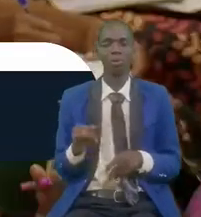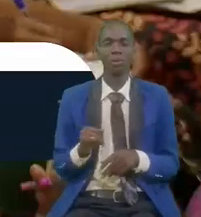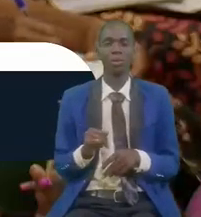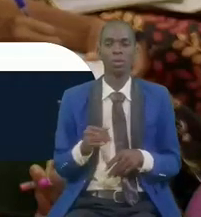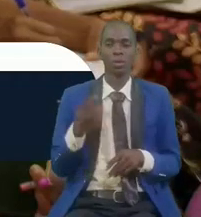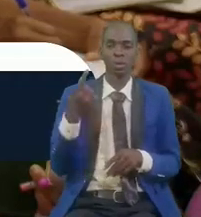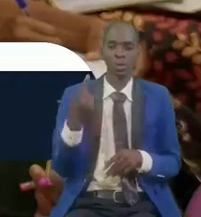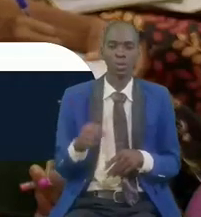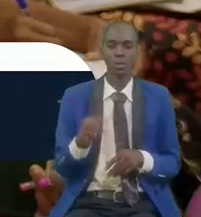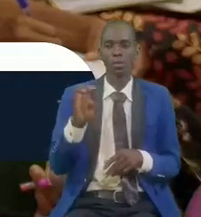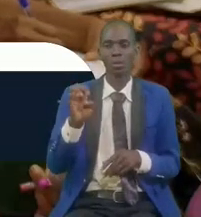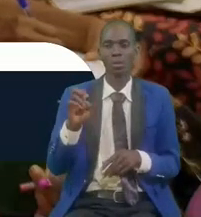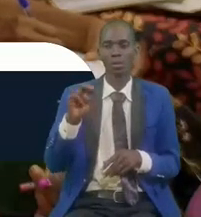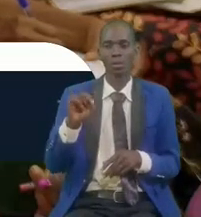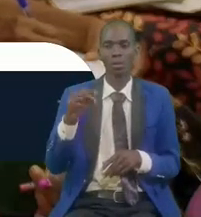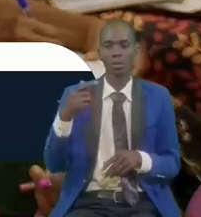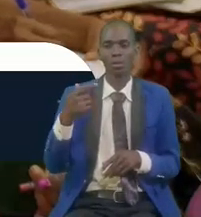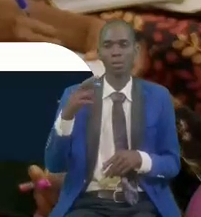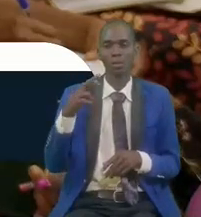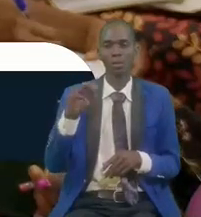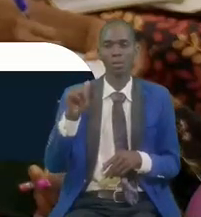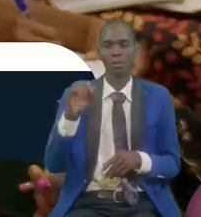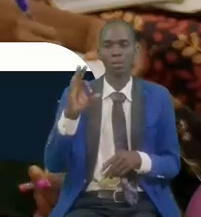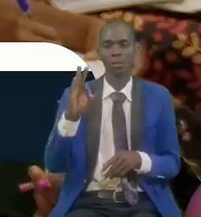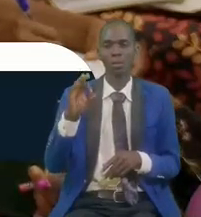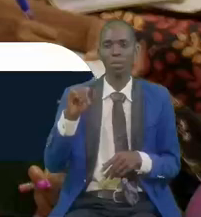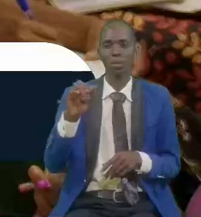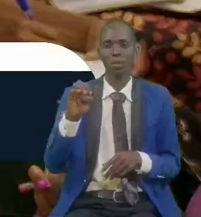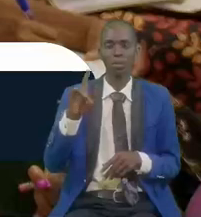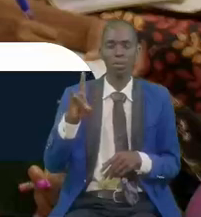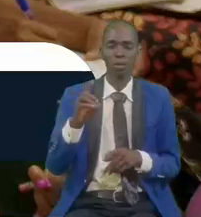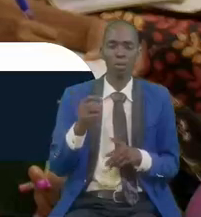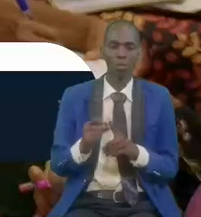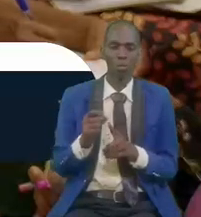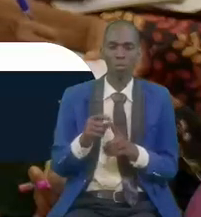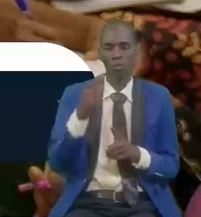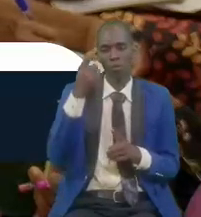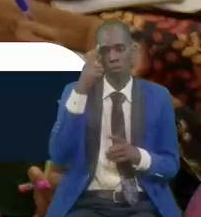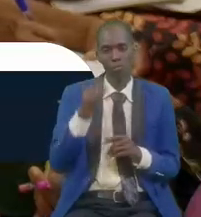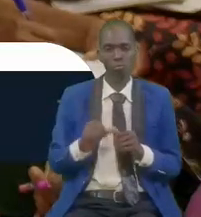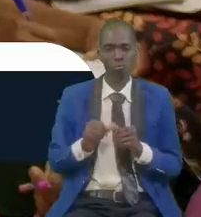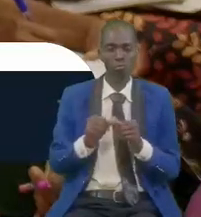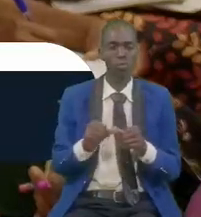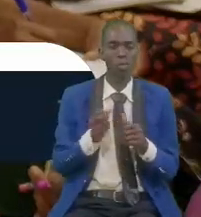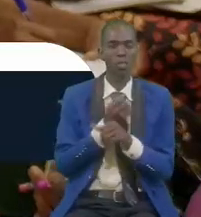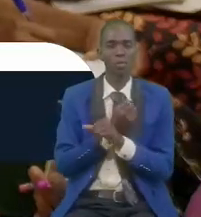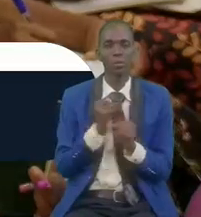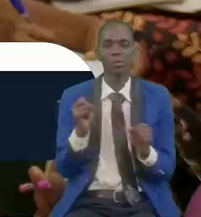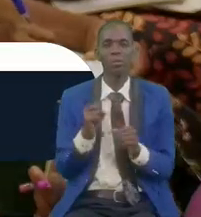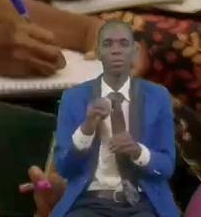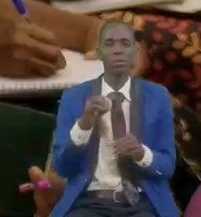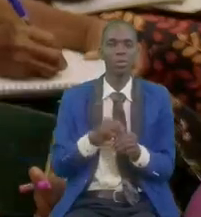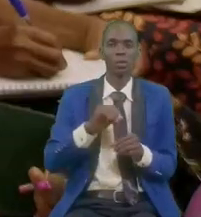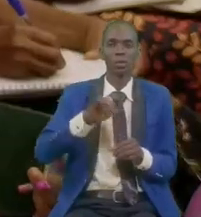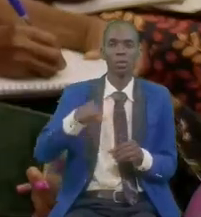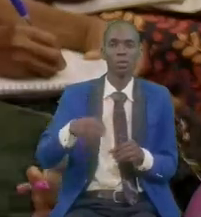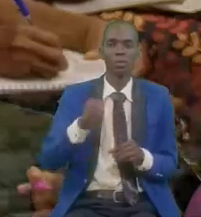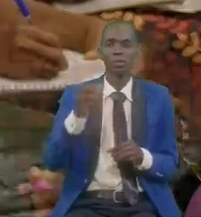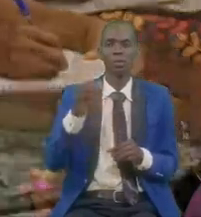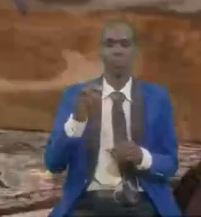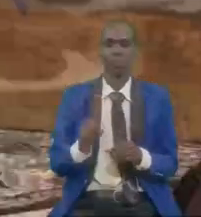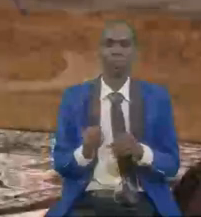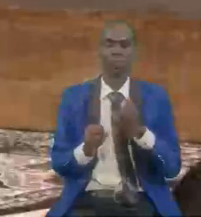Maintenir ou garder la parole plantée pour le salut continu. Nous allons à